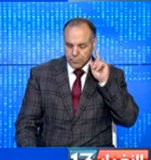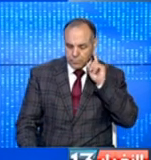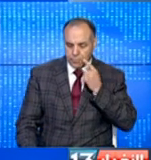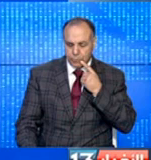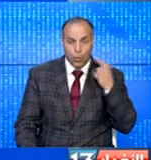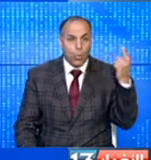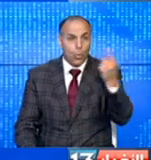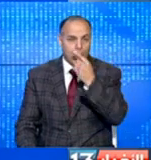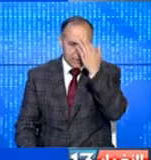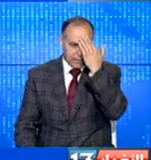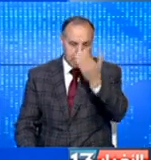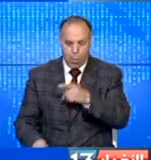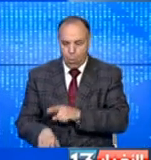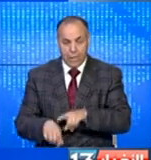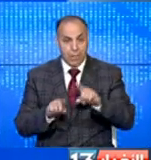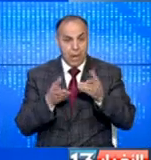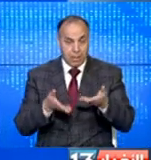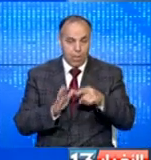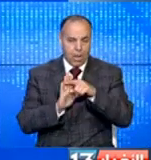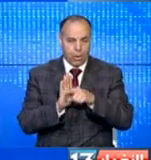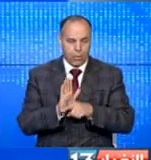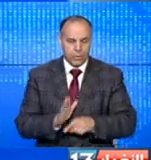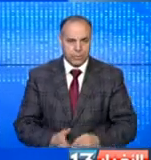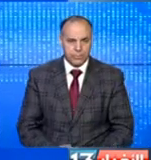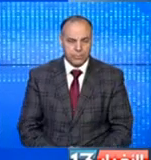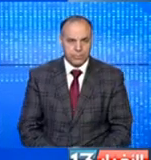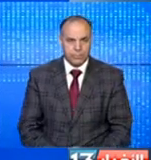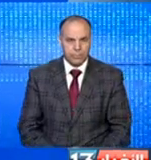السلام عليكم ورحمة الله. أخبار الظهر من تونس وتتابعون فيها اليوم.